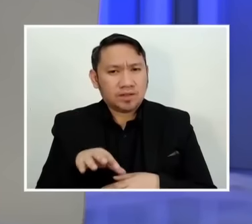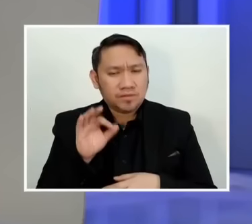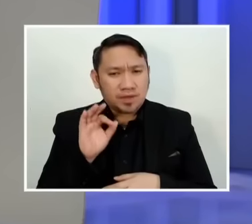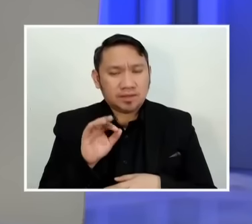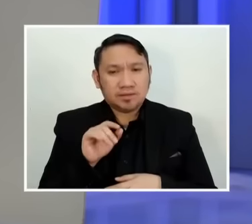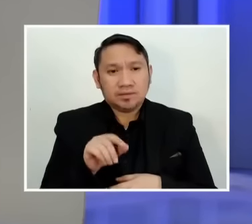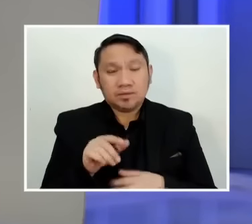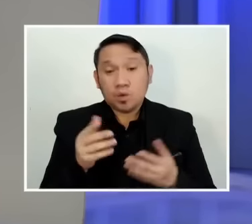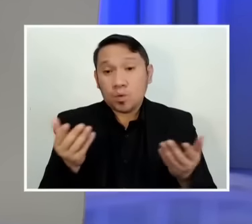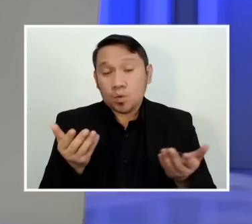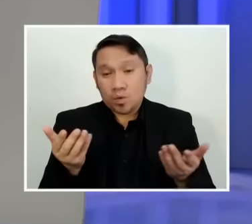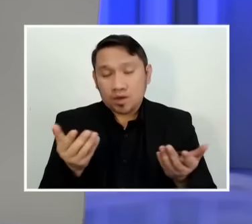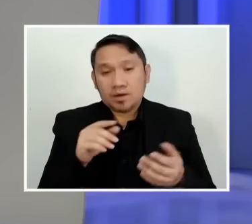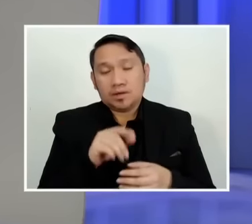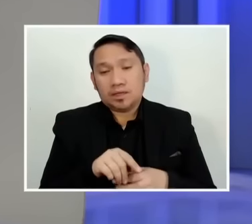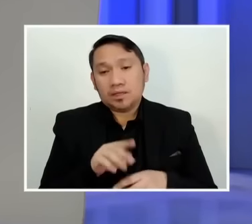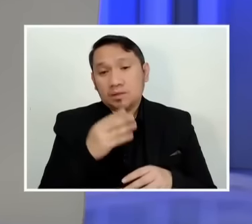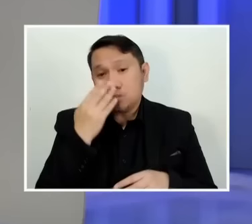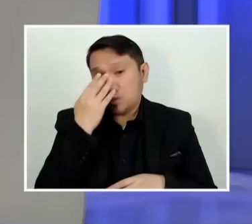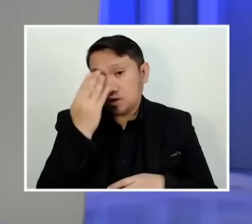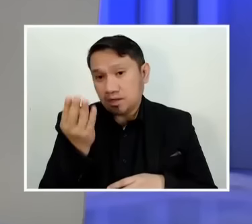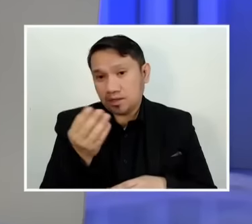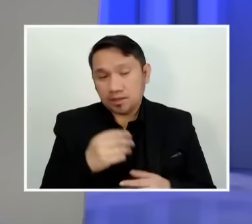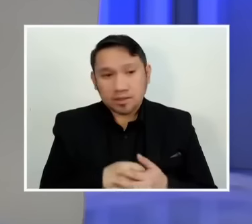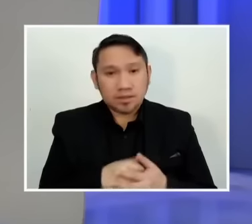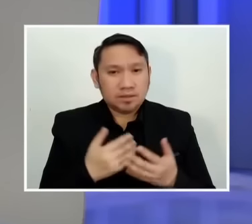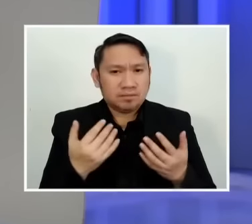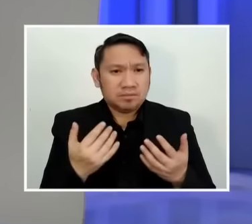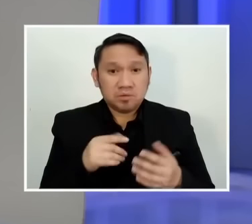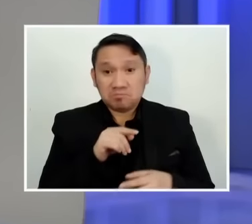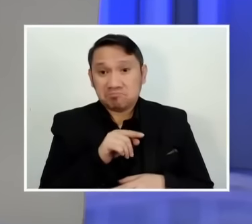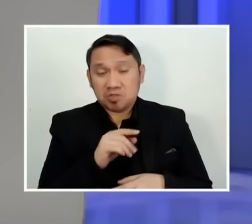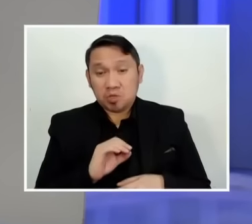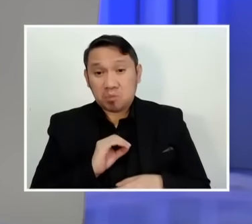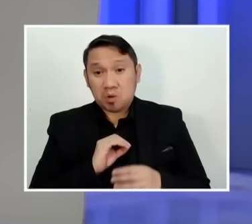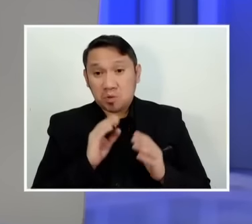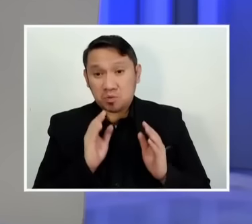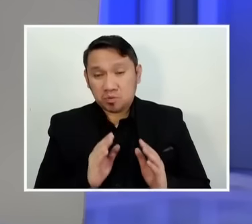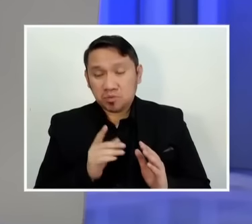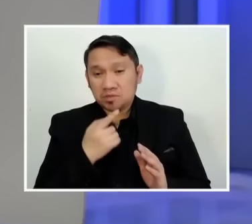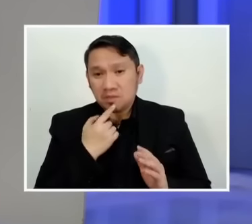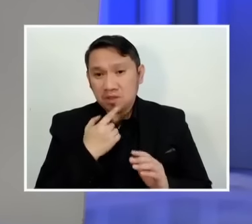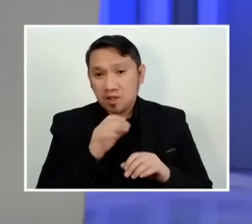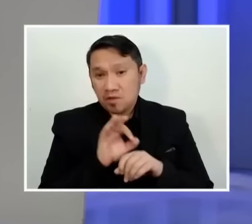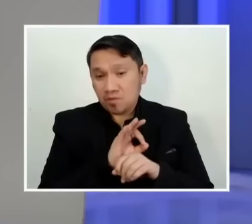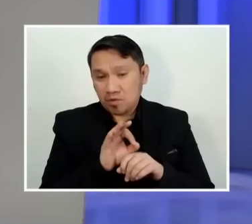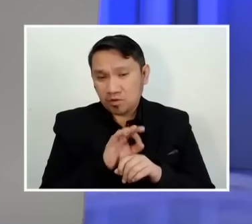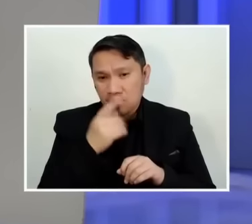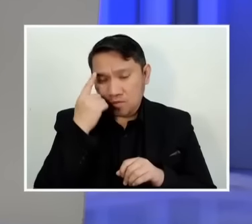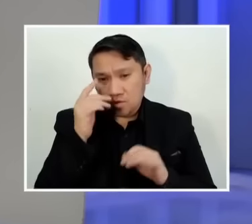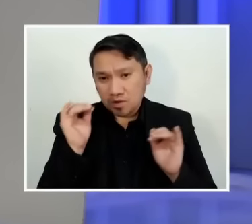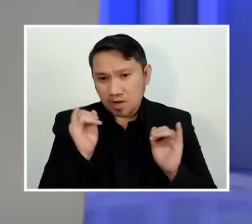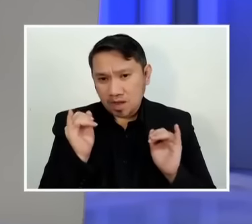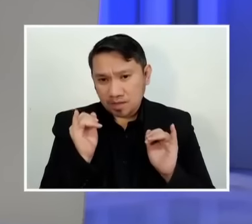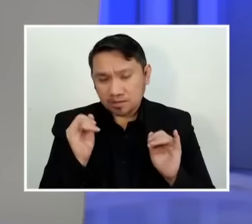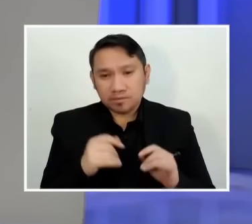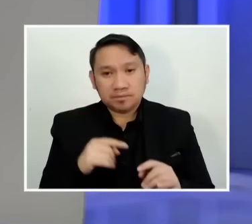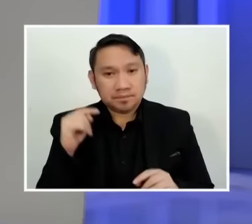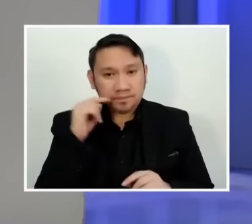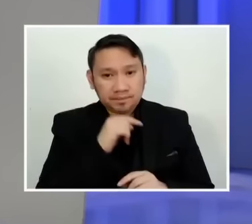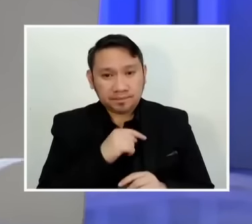isang warehouse sa Bulacan. Pinalabas umano na mga may-ari ng bodega na pagawaan lang ito ng yelo. Nagpapatrol,